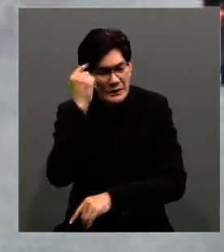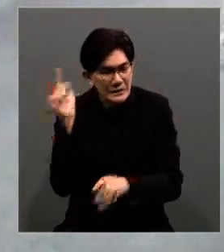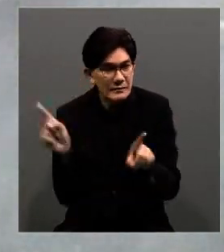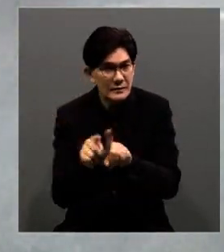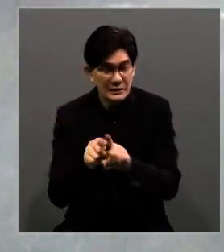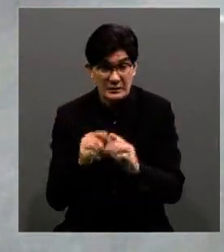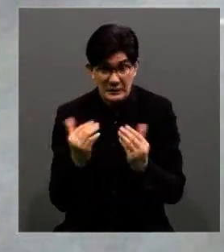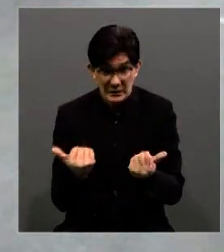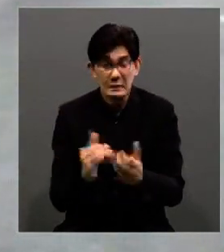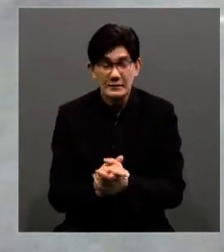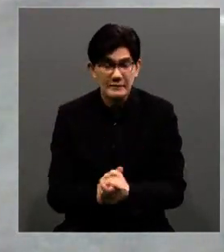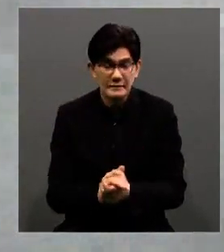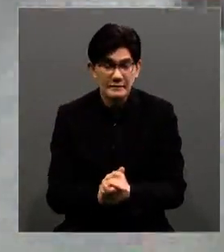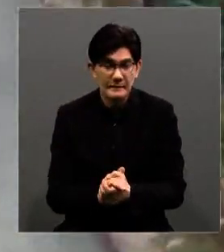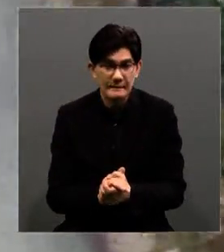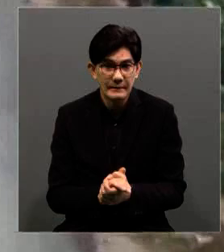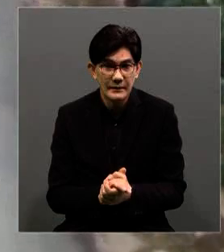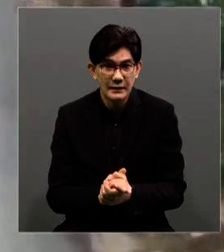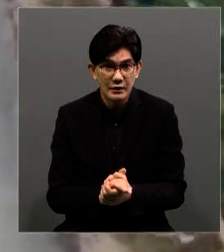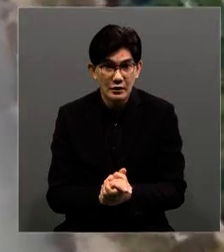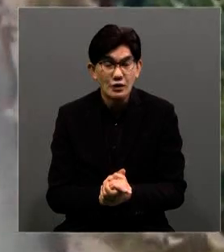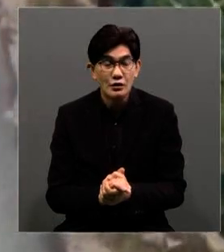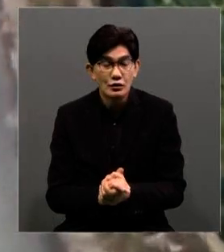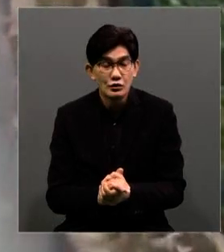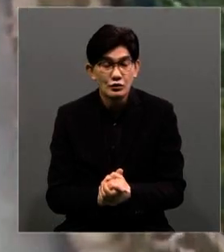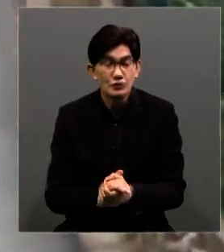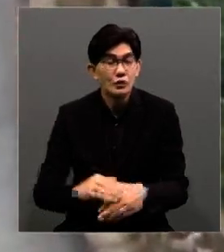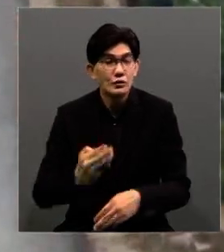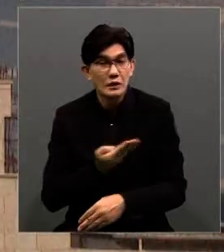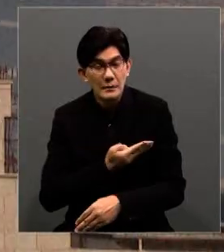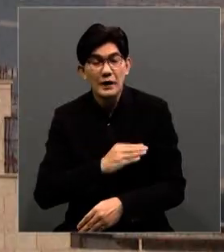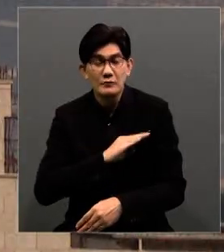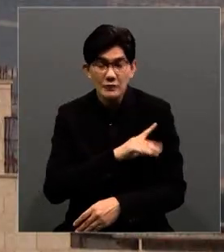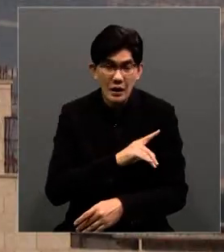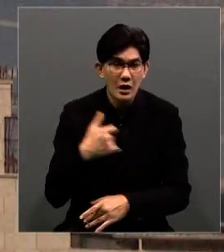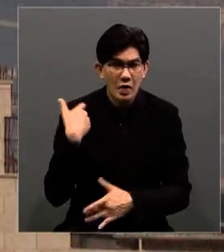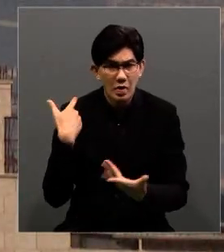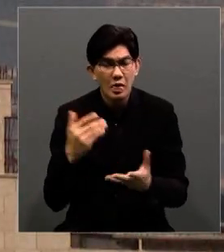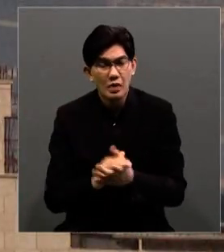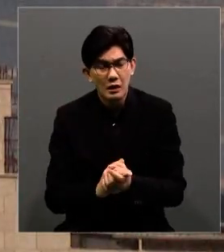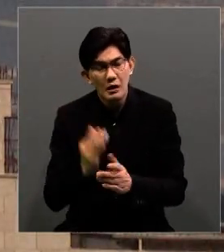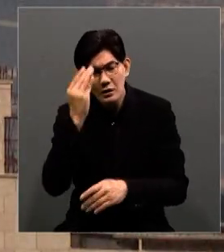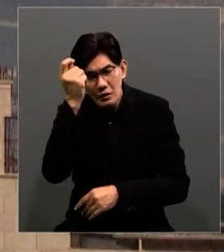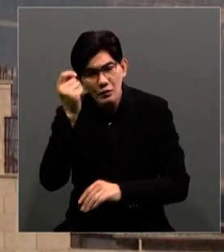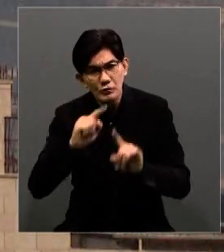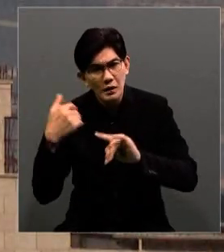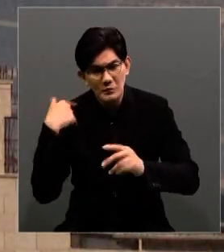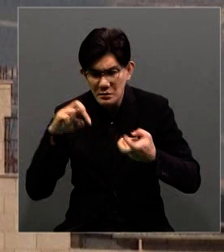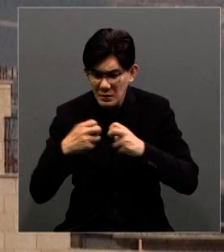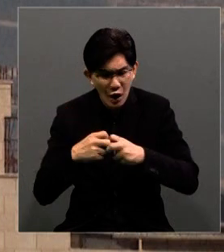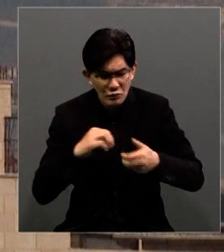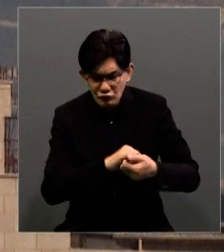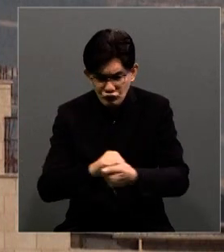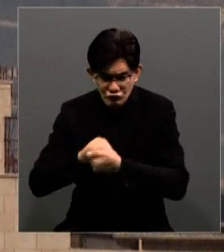เห็นกันนะครับว่าบอกว่านอกจากฮามาสและฮิซบอลเลาะห์แล้วอิสราเอลอาจอาจจะกำลังต้องเผชิญกับการผนึก